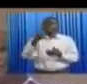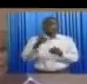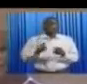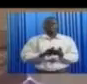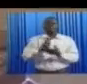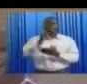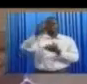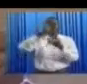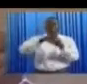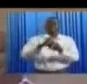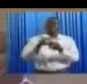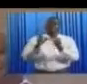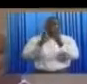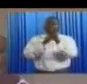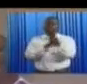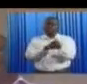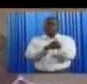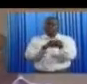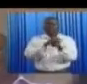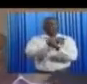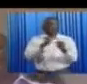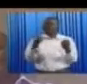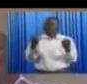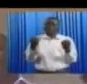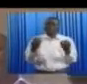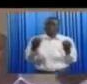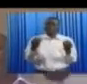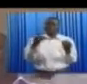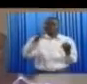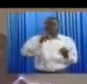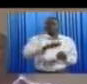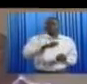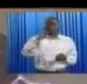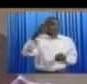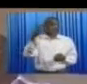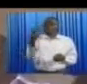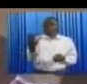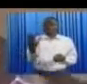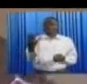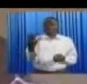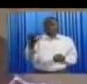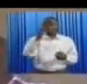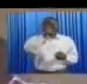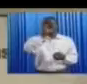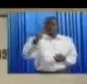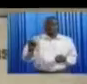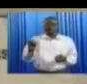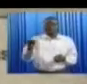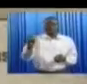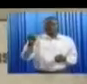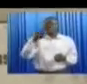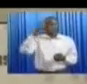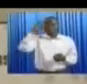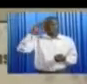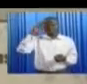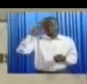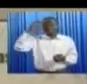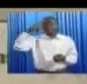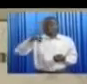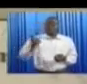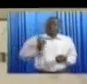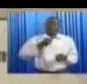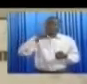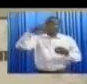pays. 64%, c'est très élevé. Il y a 54% de personnes qui pensent qu'il faudra avoir l'arme sur